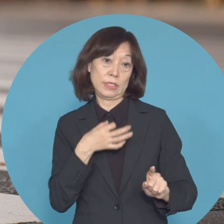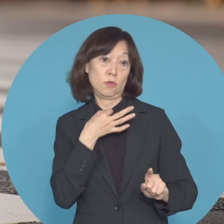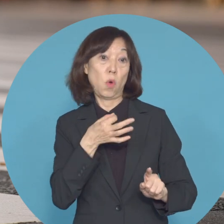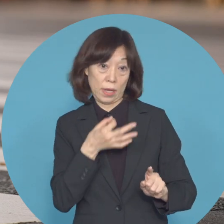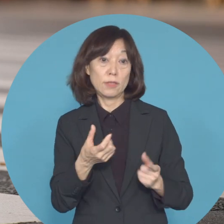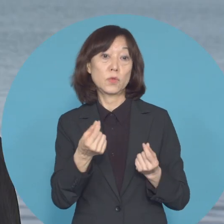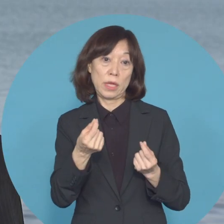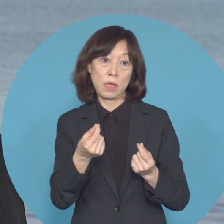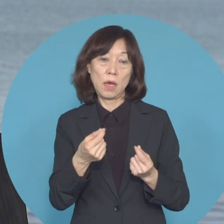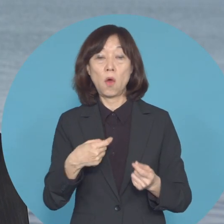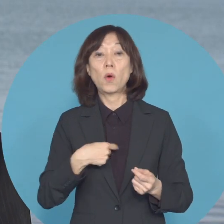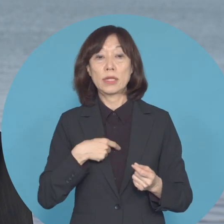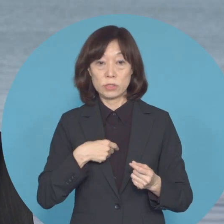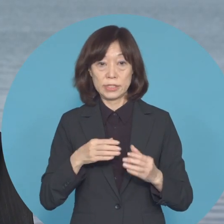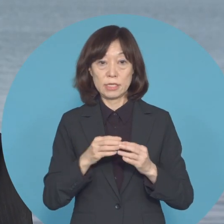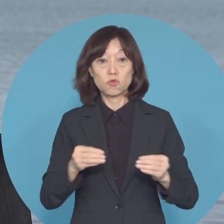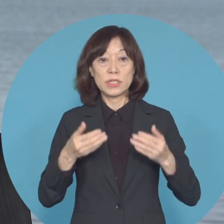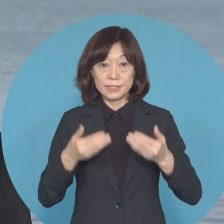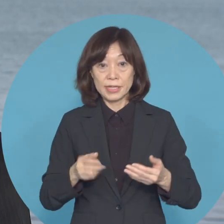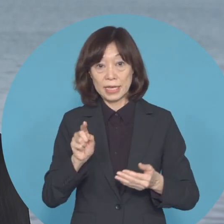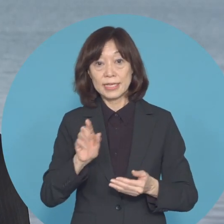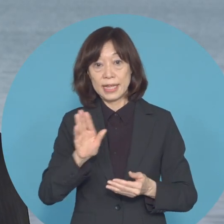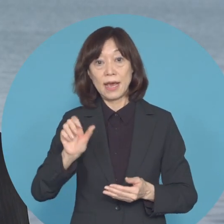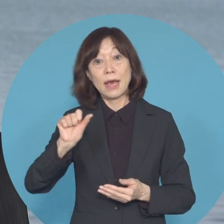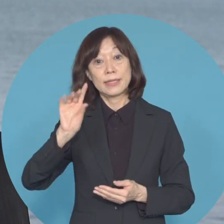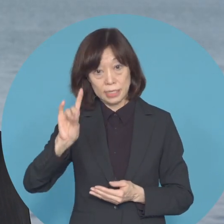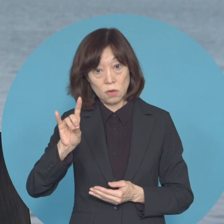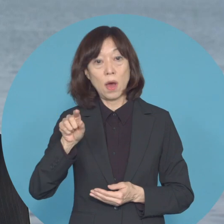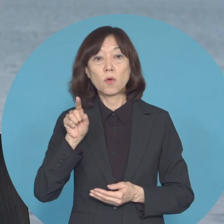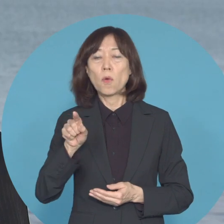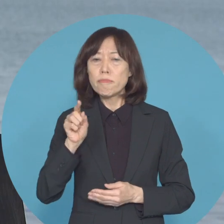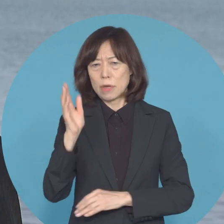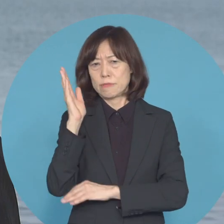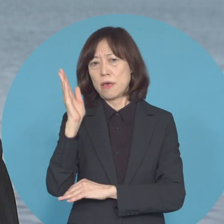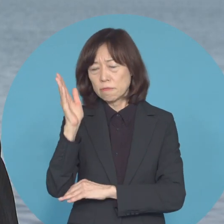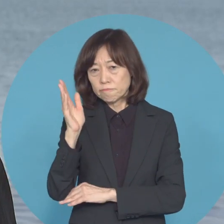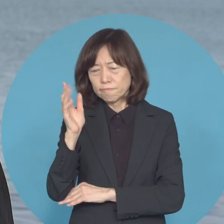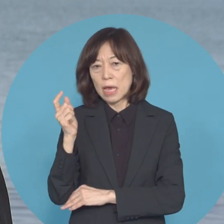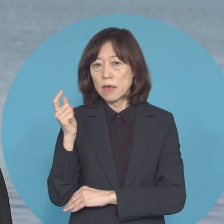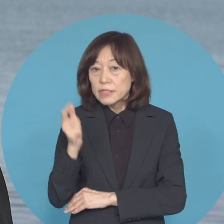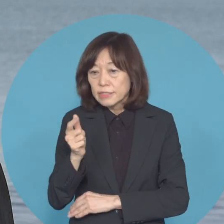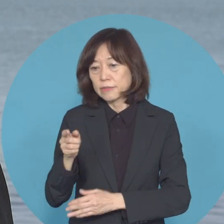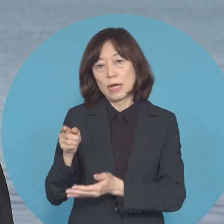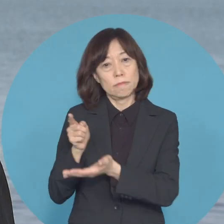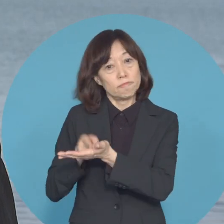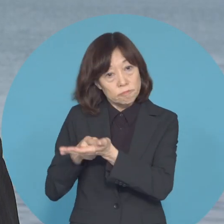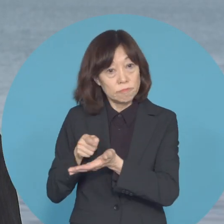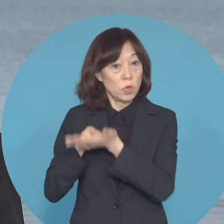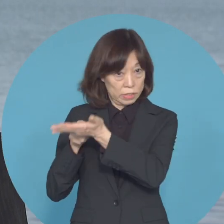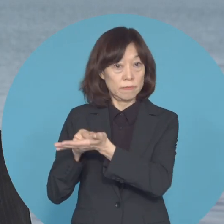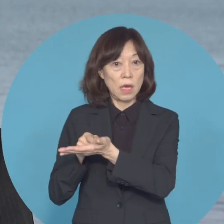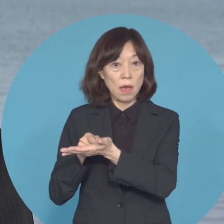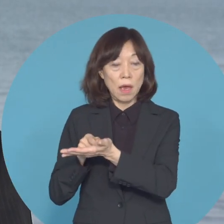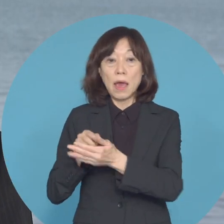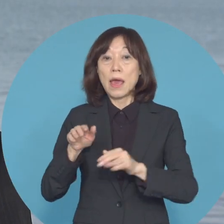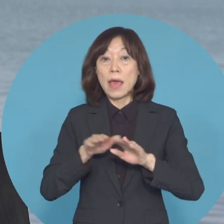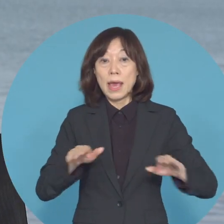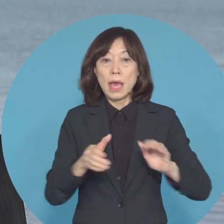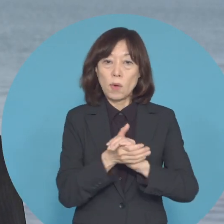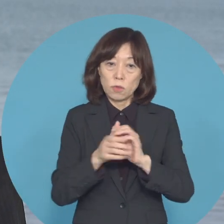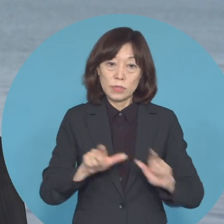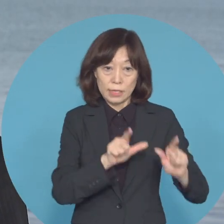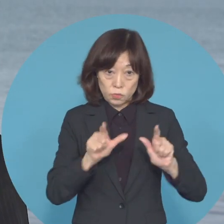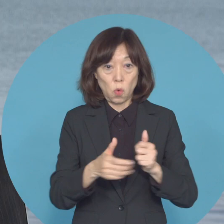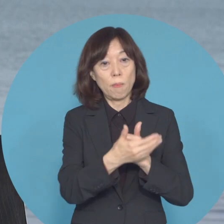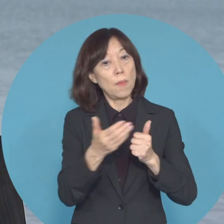か。私国重秀明はこんな政治にしっかりものを言い、平和と暮